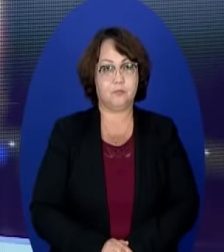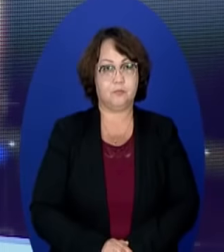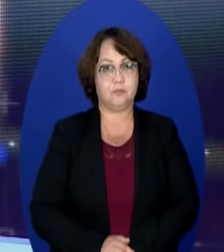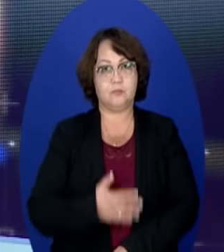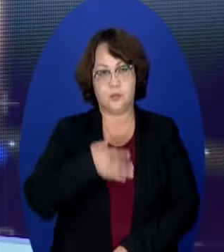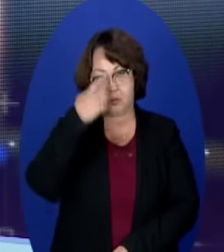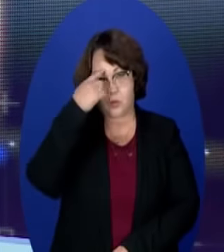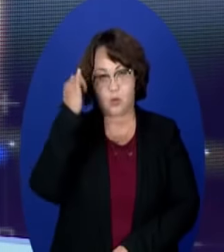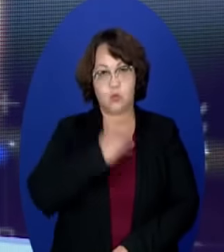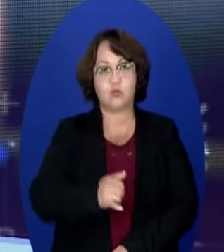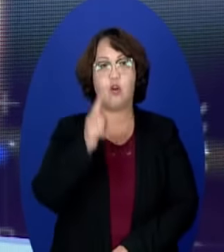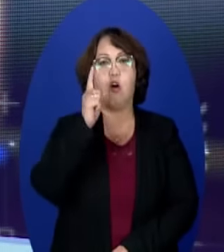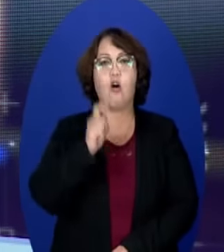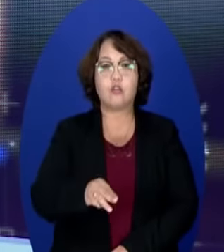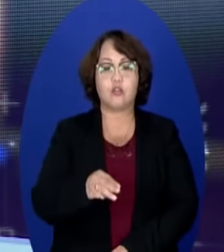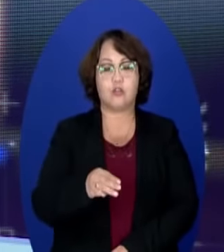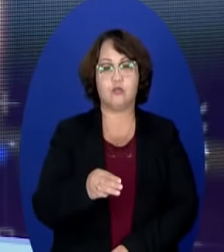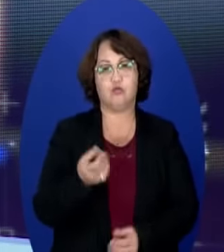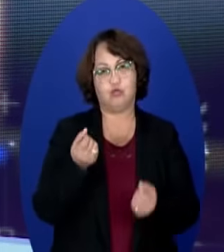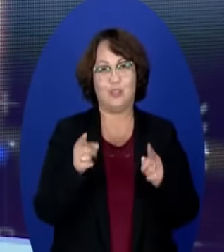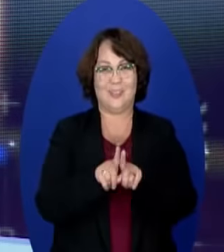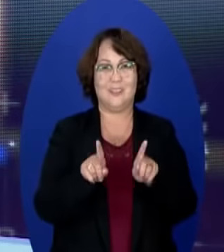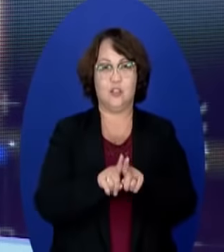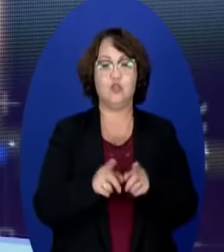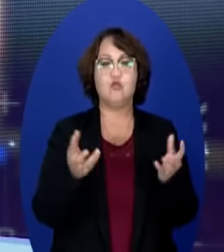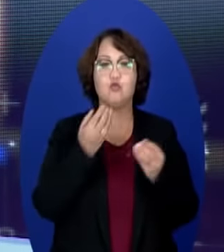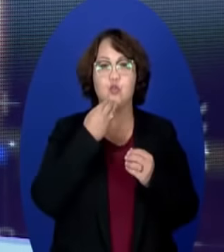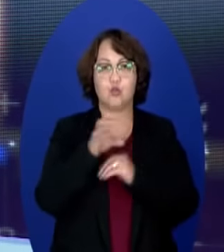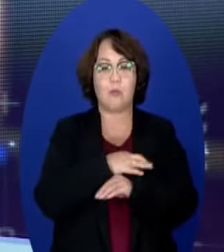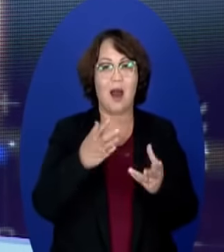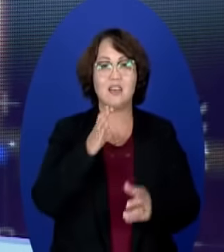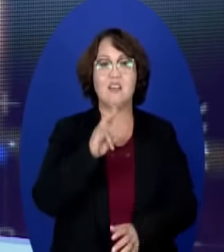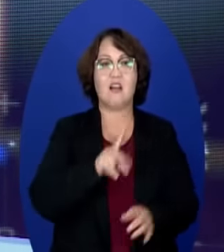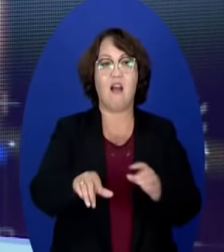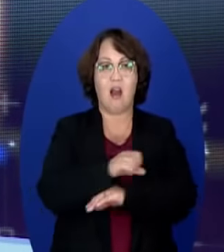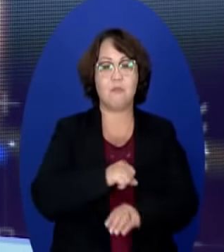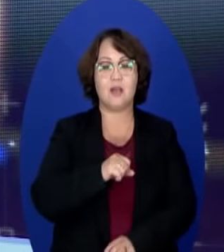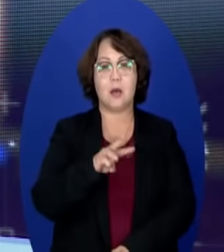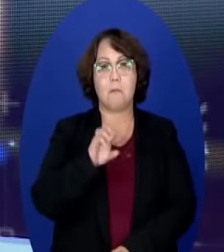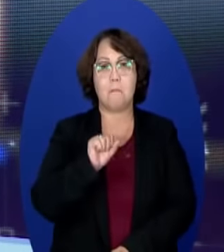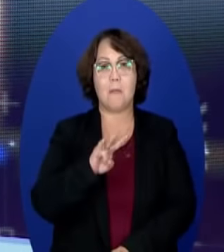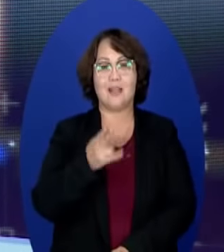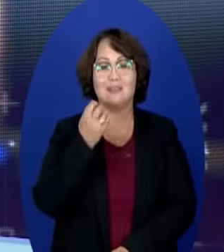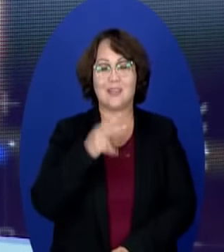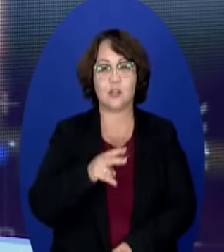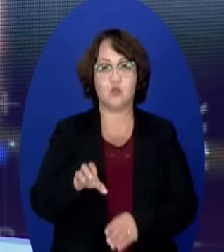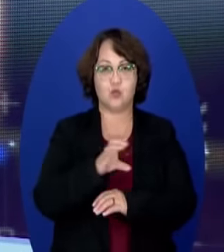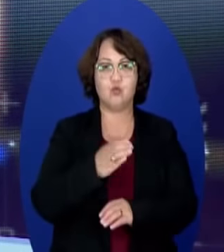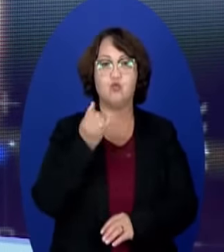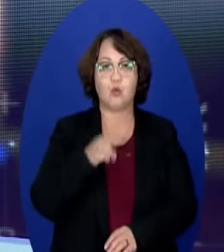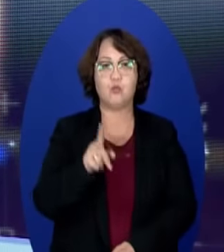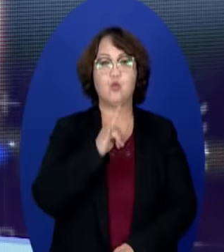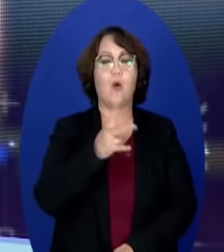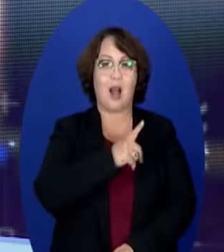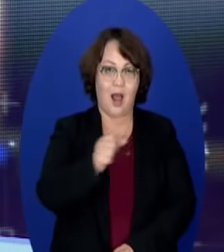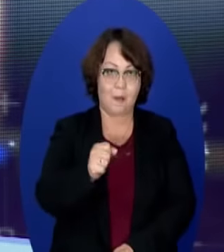Манай улсад хотын чанартай цөөхөн хитгэн сум байдгийн нэг нь Сэлэнг аймгийн Мандал сум буюу Зүүн Хараа юм а. Зүүн Хараа нь төмөр замын босоо тэнхлэгийн